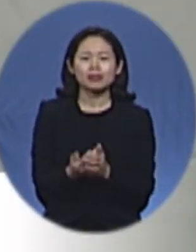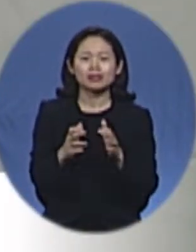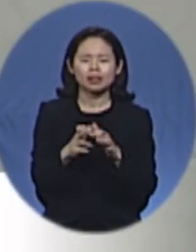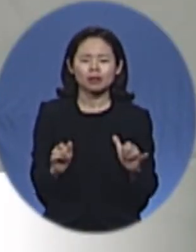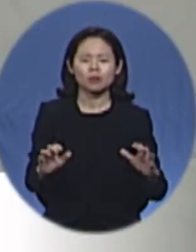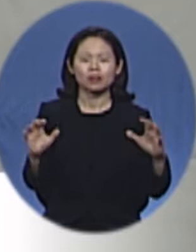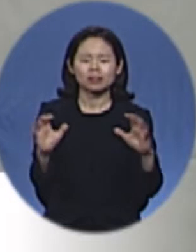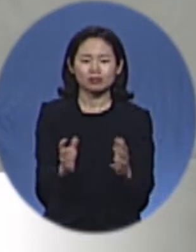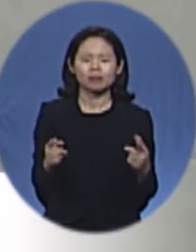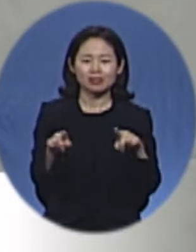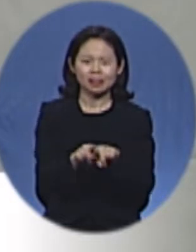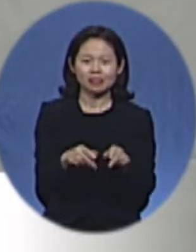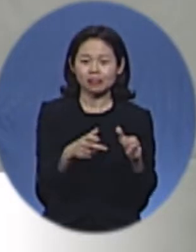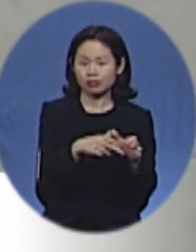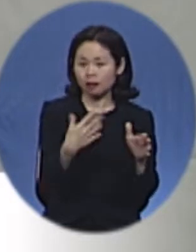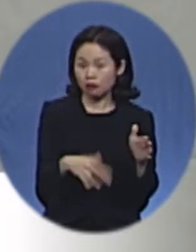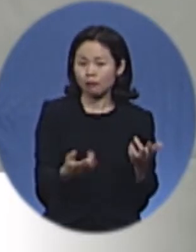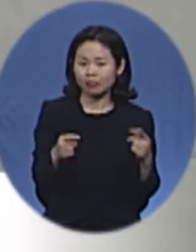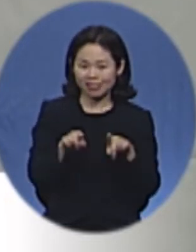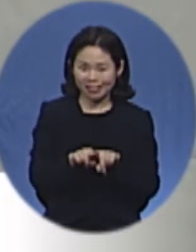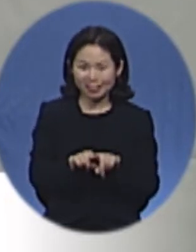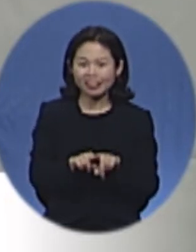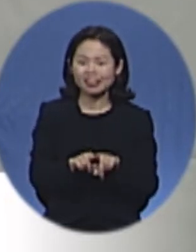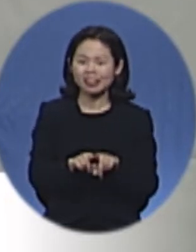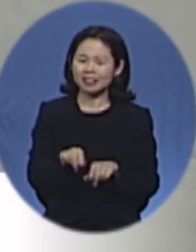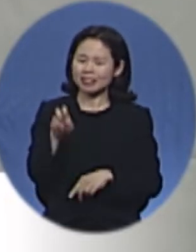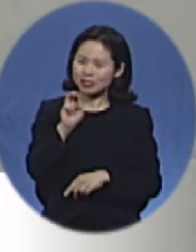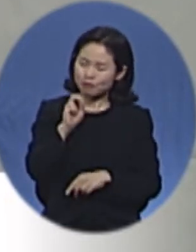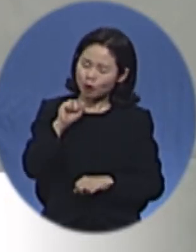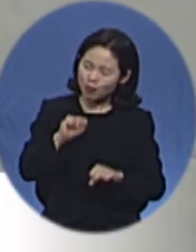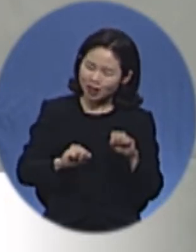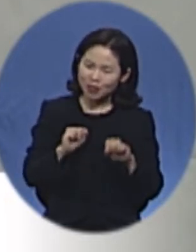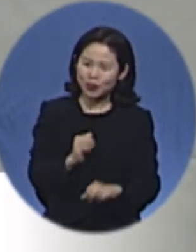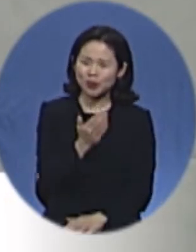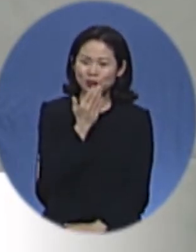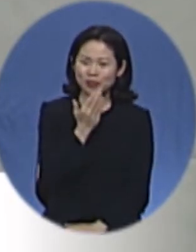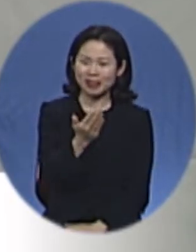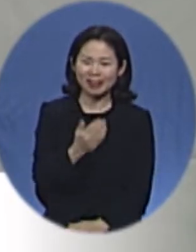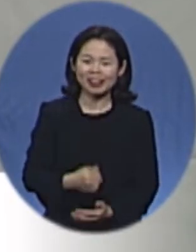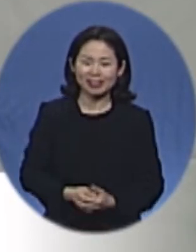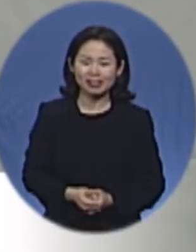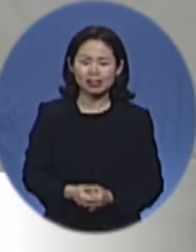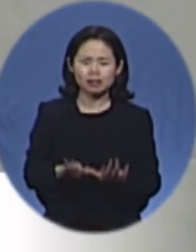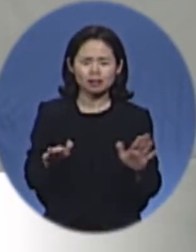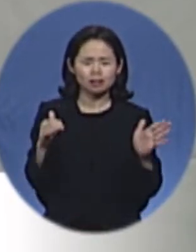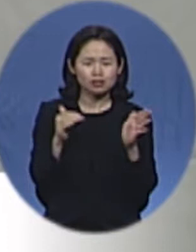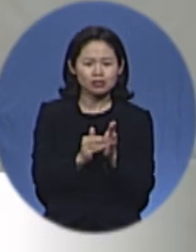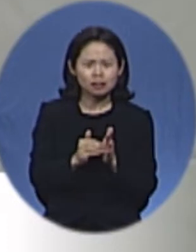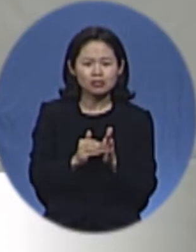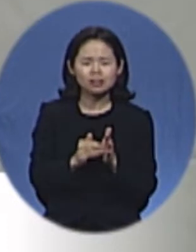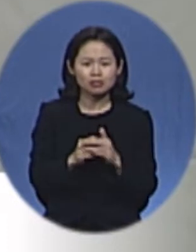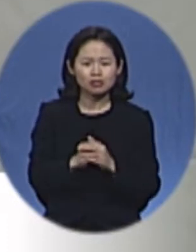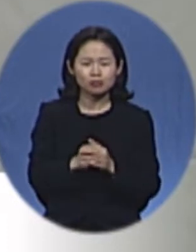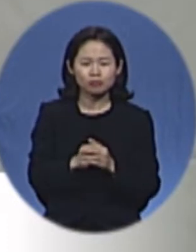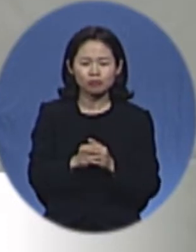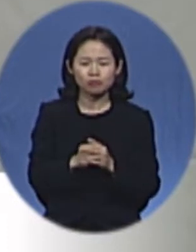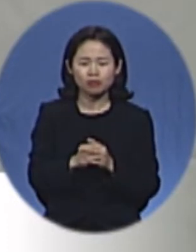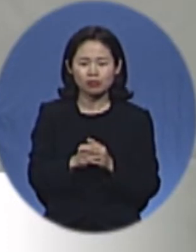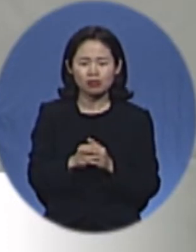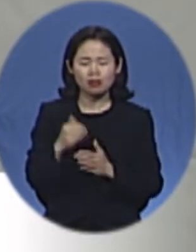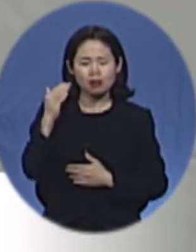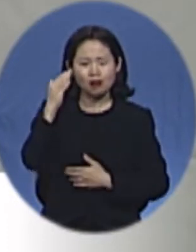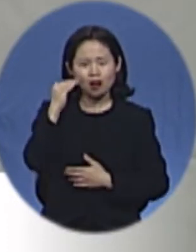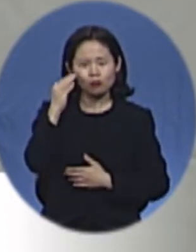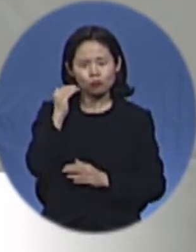같이 이제 비장애인과 같이 이제 음악 활동을 할 수 있도록 지금까지는 이제